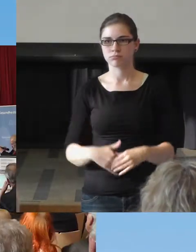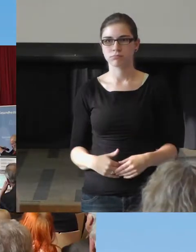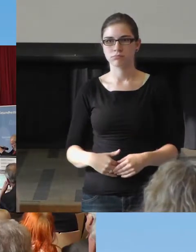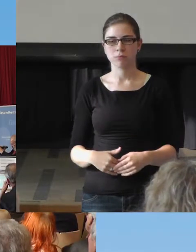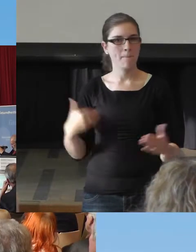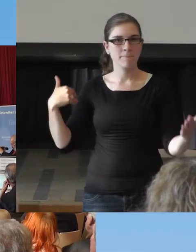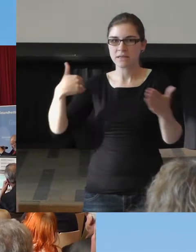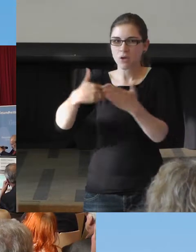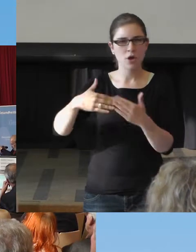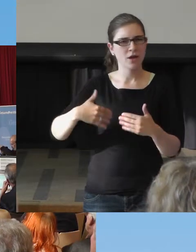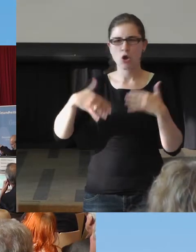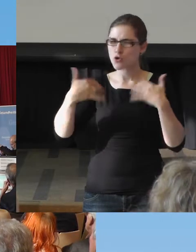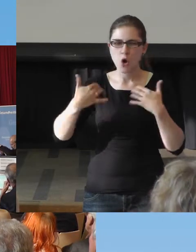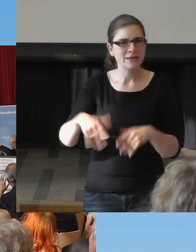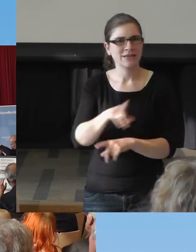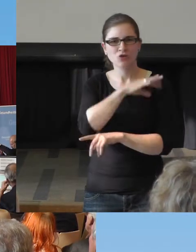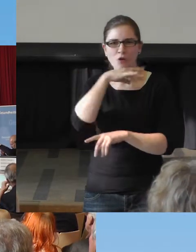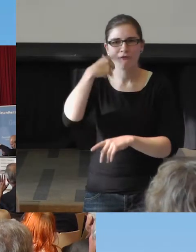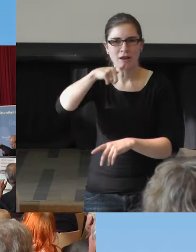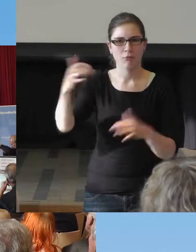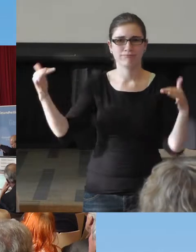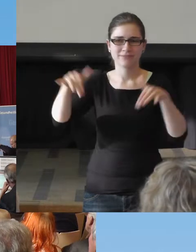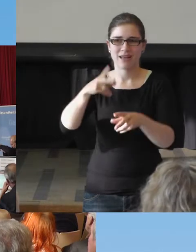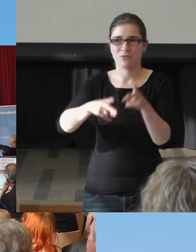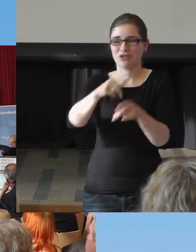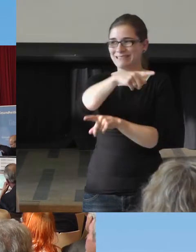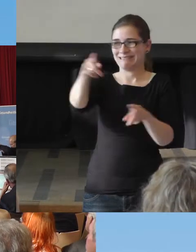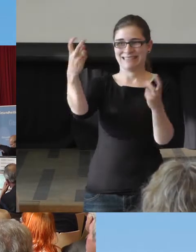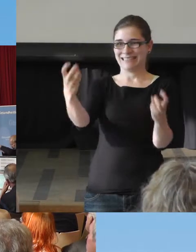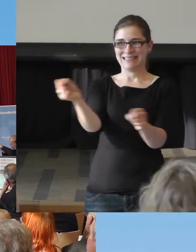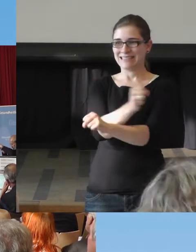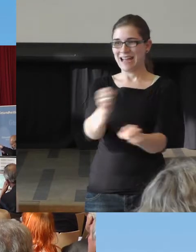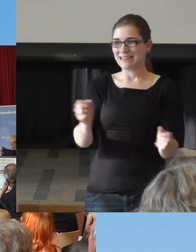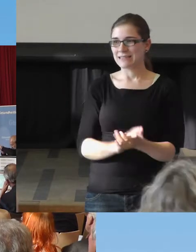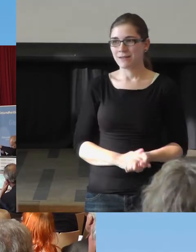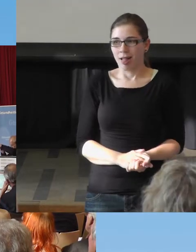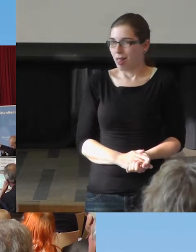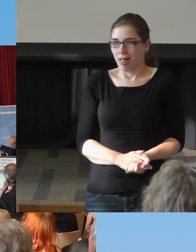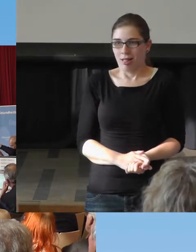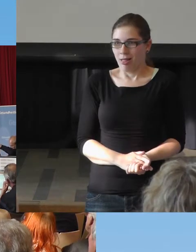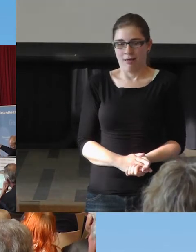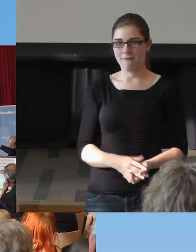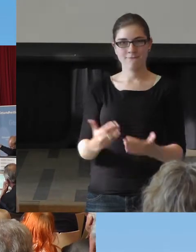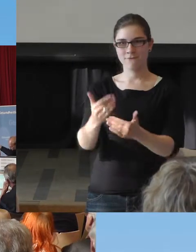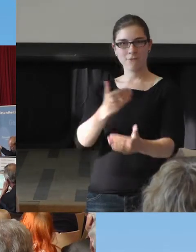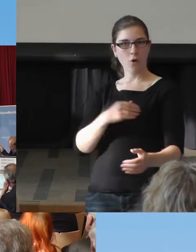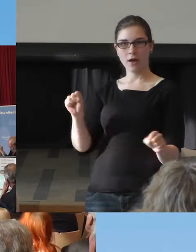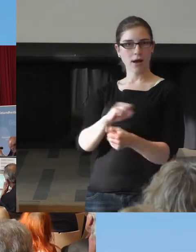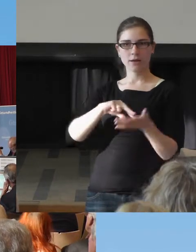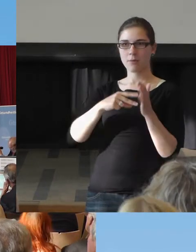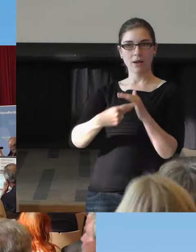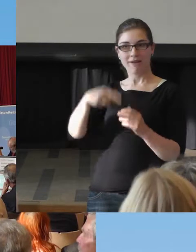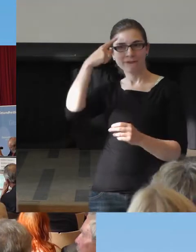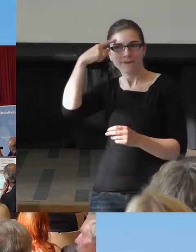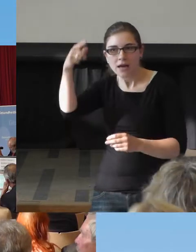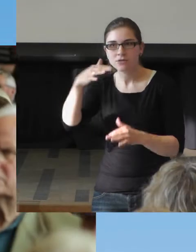so voll. Aber das ist natürlich schade für alle, die keinen Sitzplatz bekommen haben. Wir konnten es wirklich nicht ahnen, wie viele Leute